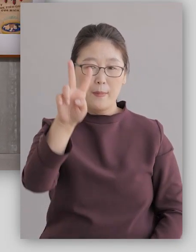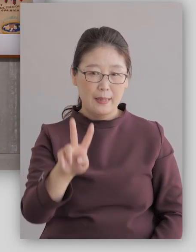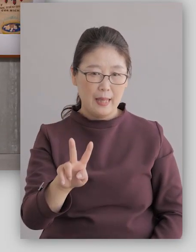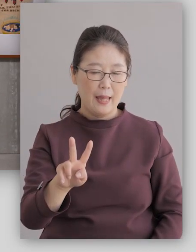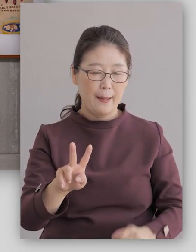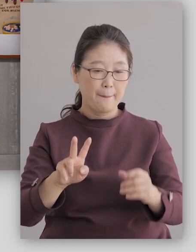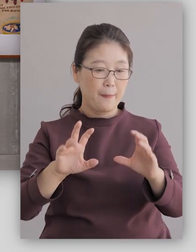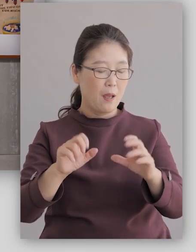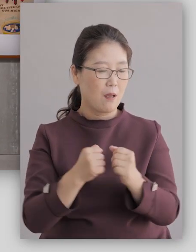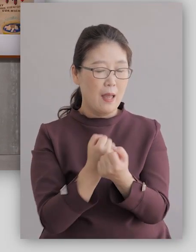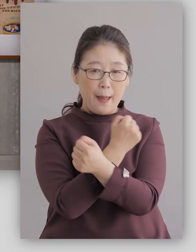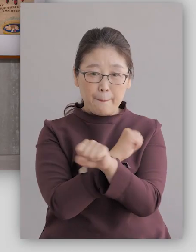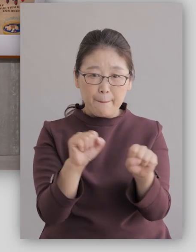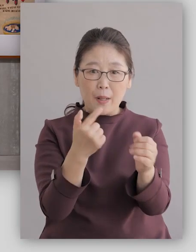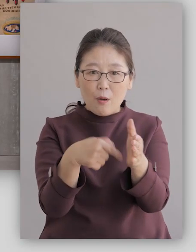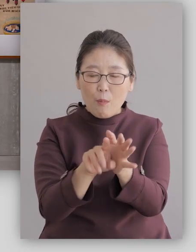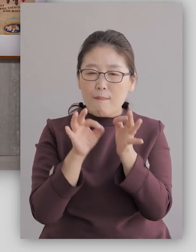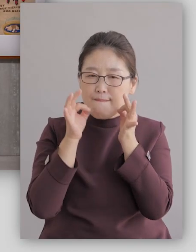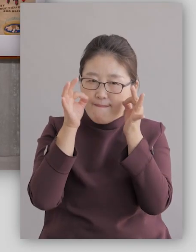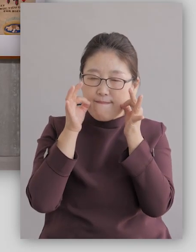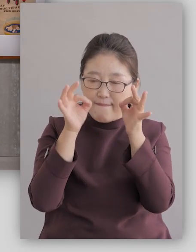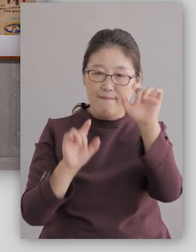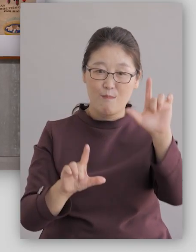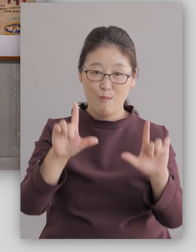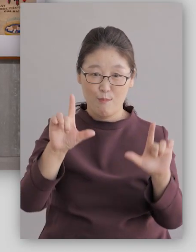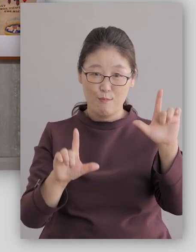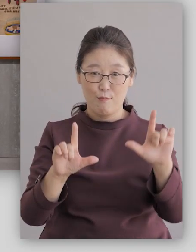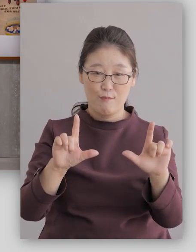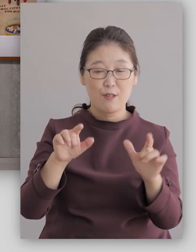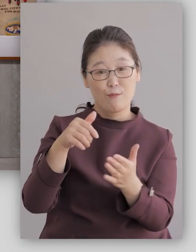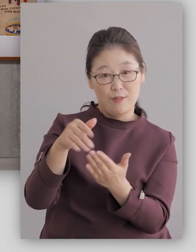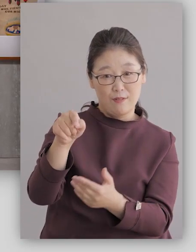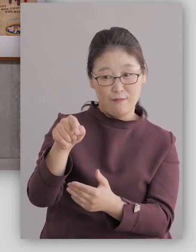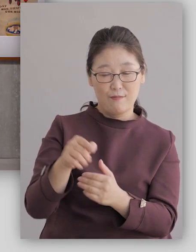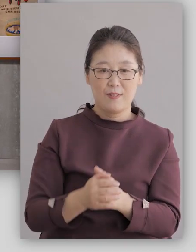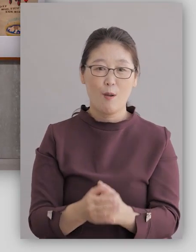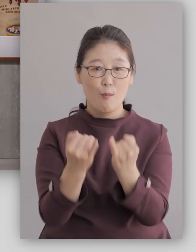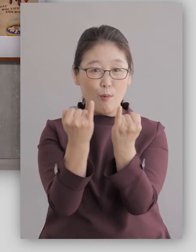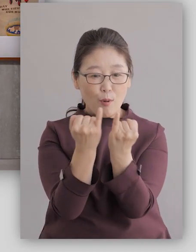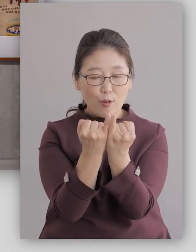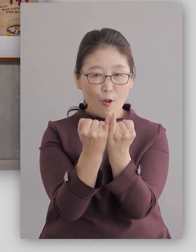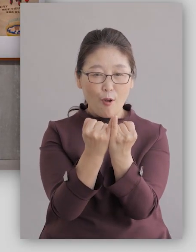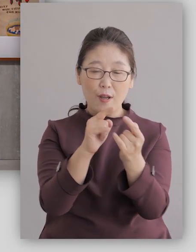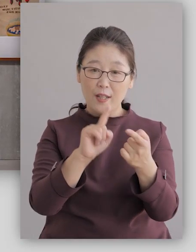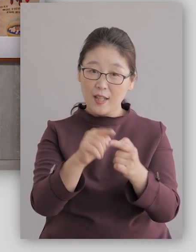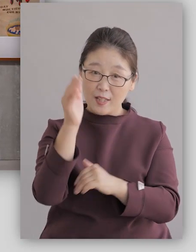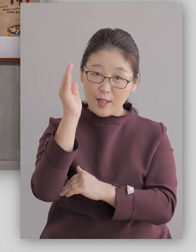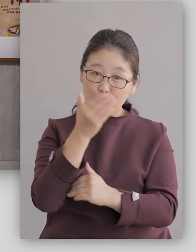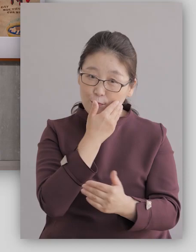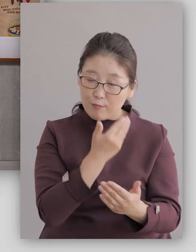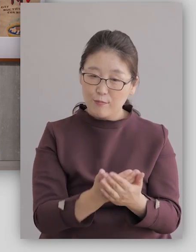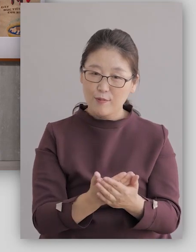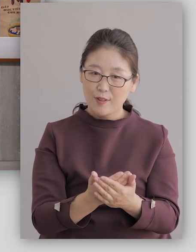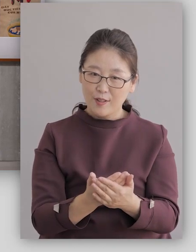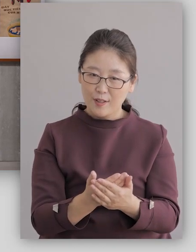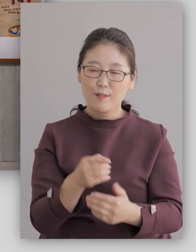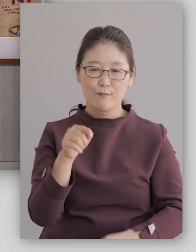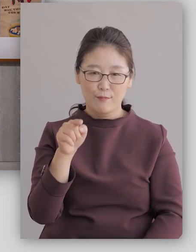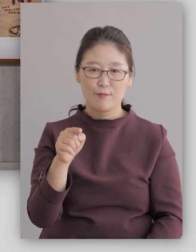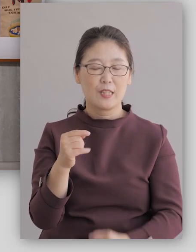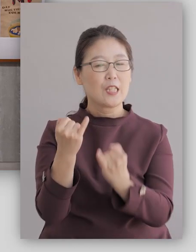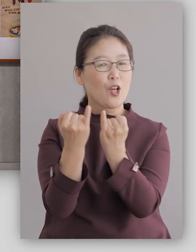활동을 했는가를 보여주고 있는데요. 요즘 여성 서사들이 굉장히 중요하기 때문에